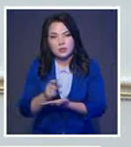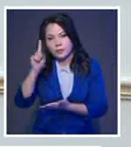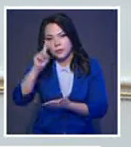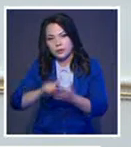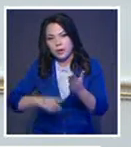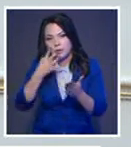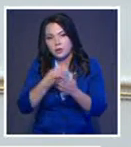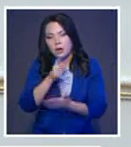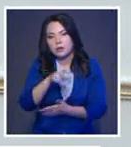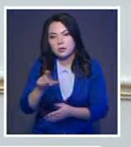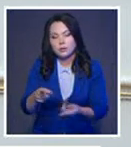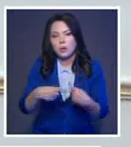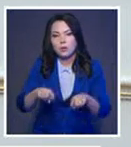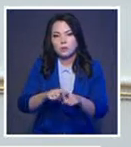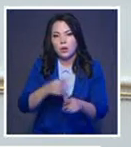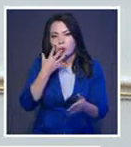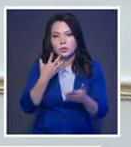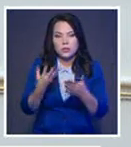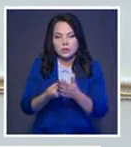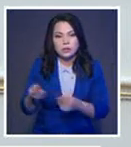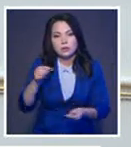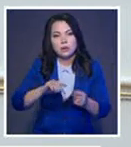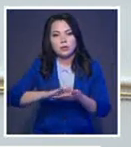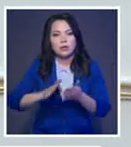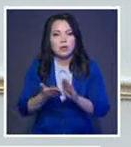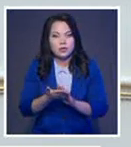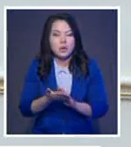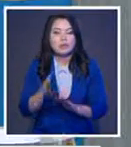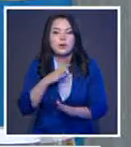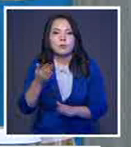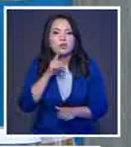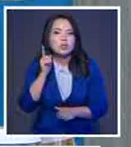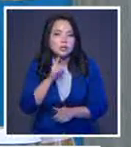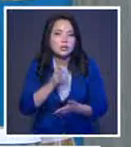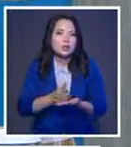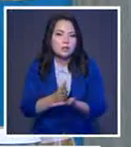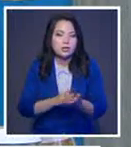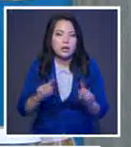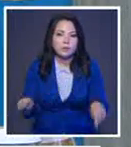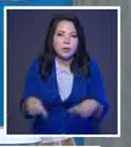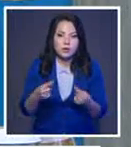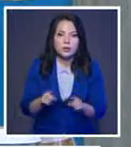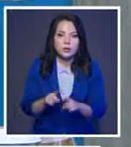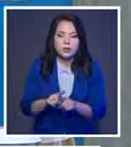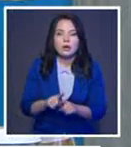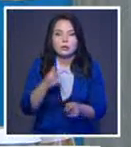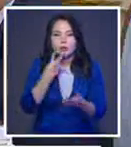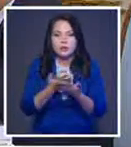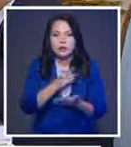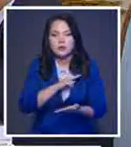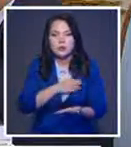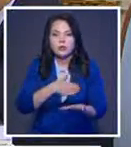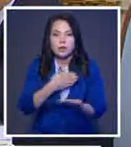саласы, азаматтық қоғаммен өзара әрекеттесу және жастар саясатын қалыптастыруға және іске асыруға